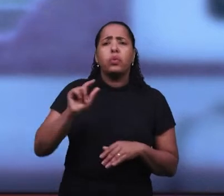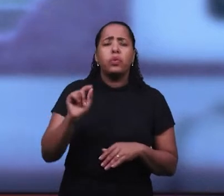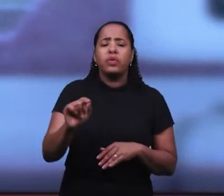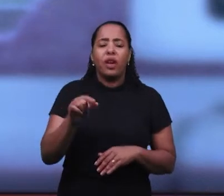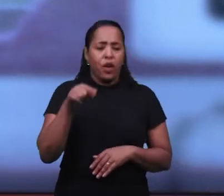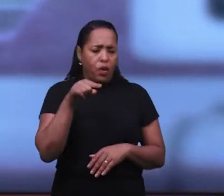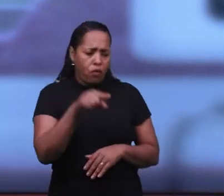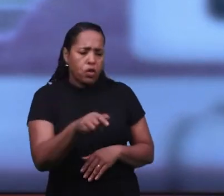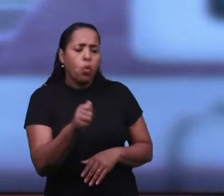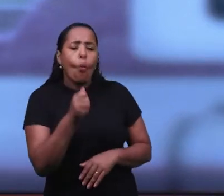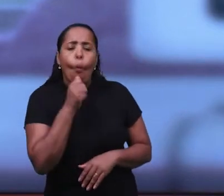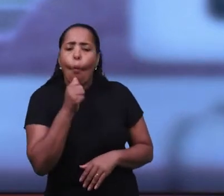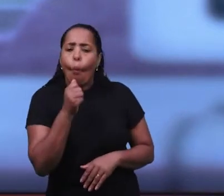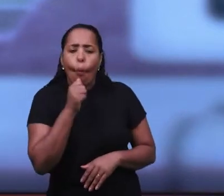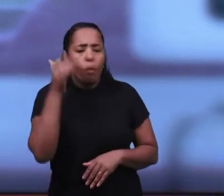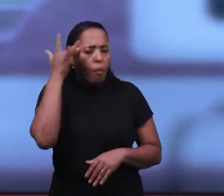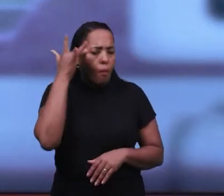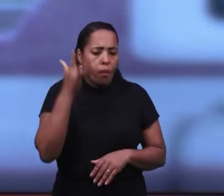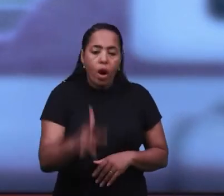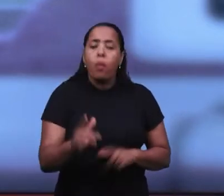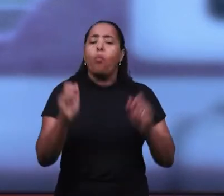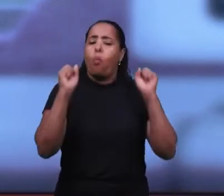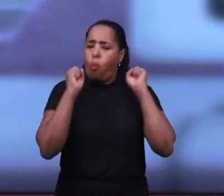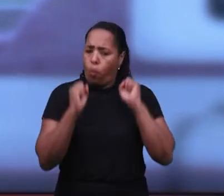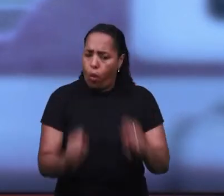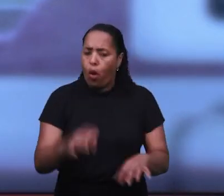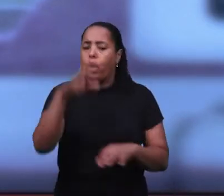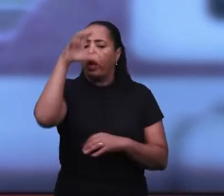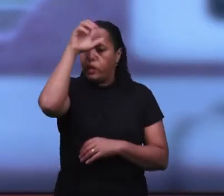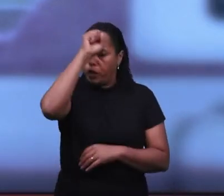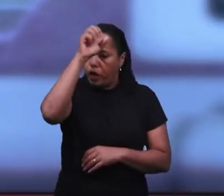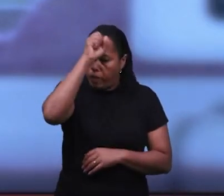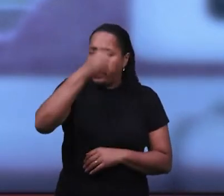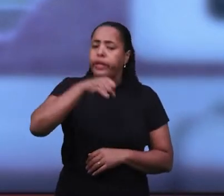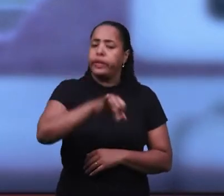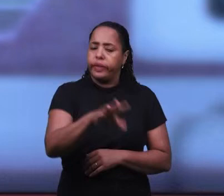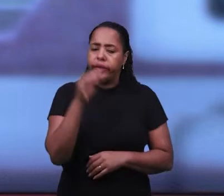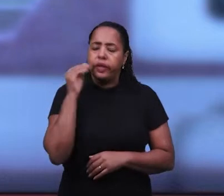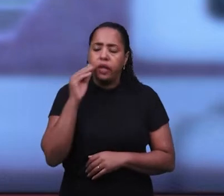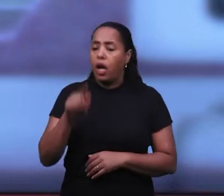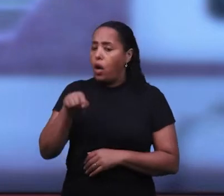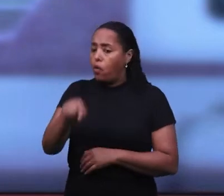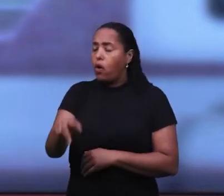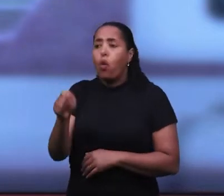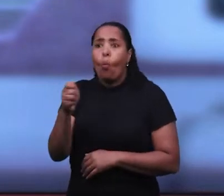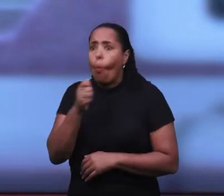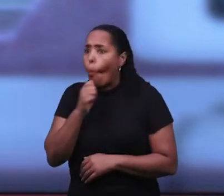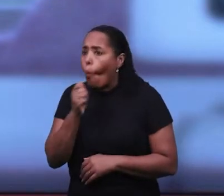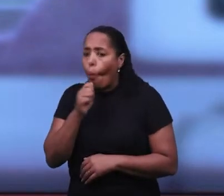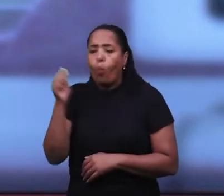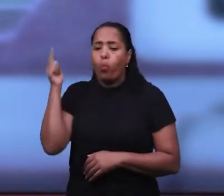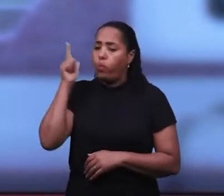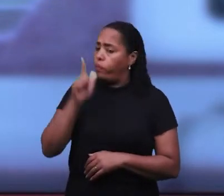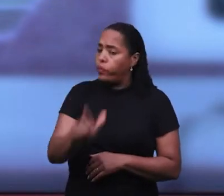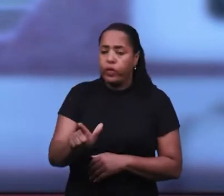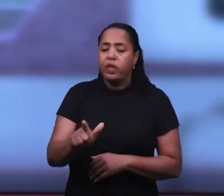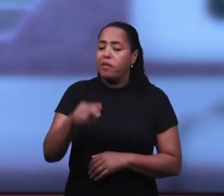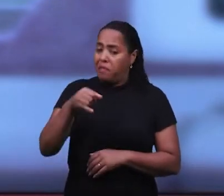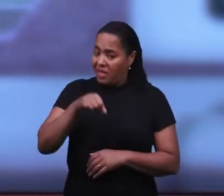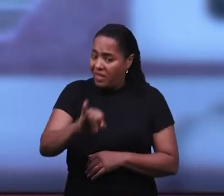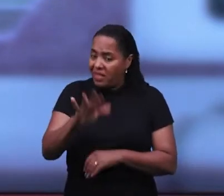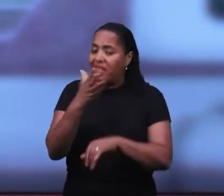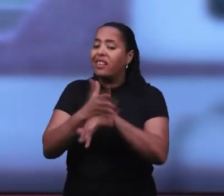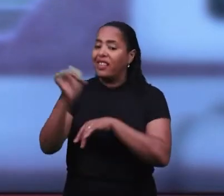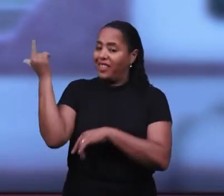Dans les conversations de tous les jours avec les enfants adolescents, essayez d'utiliser les expressions comme vous ne savez pas encore, mais vous pouvez